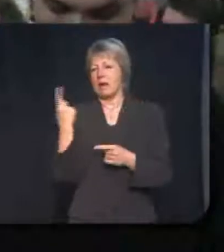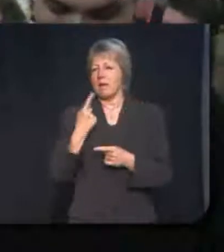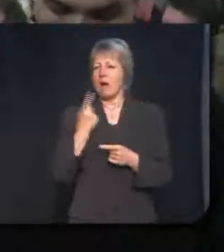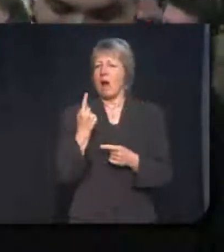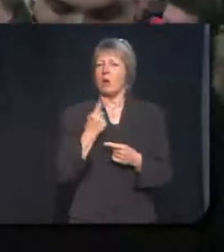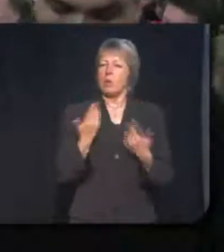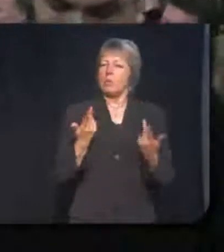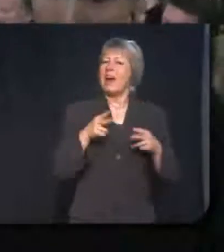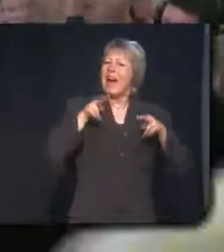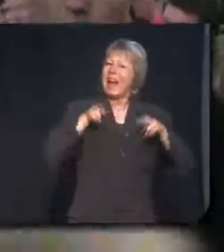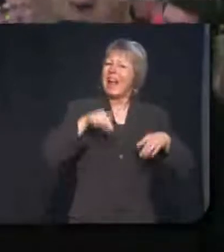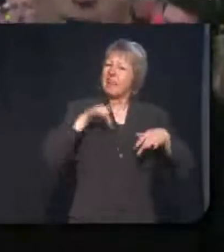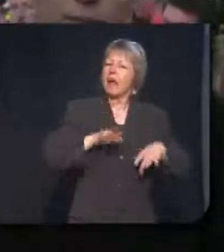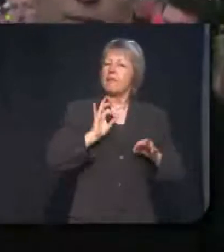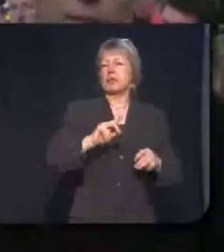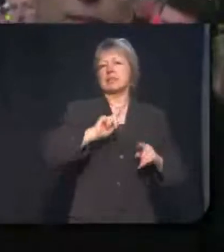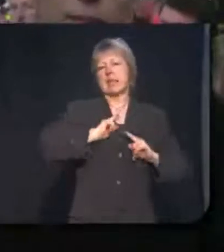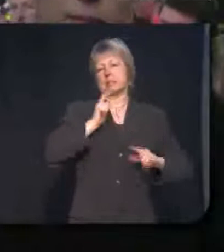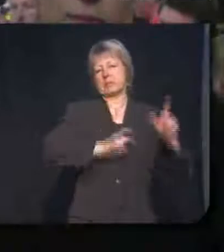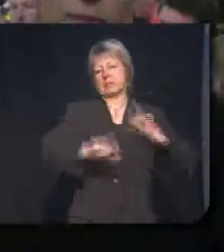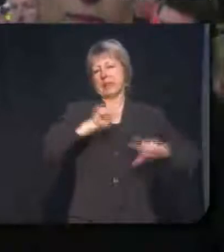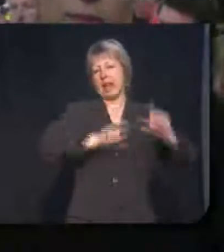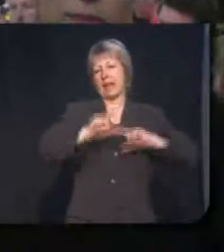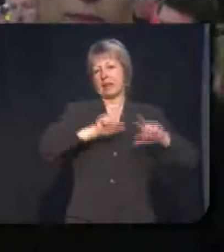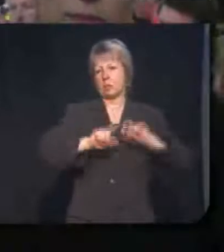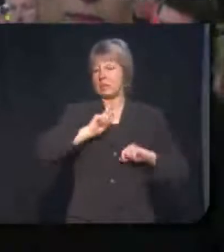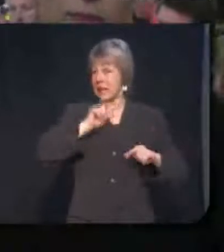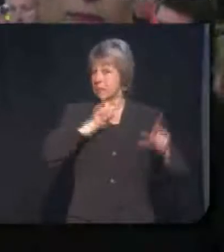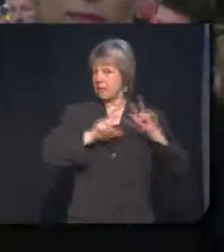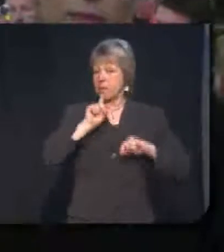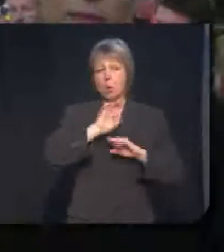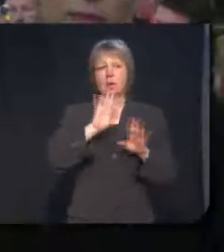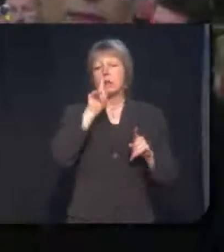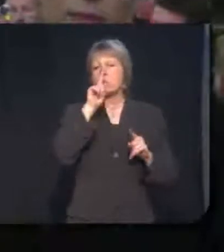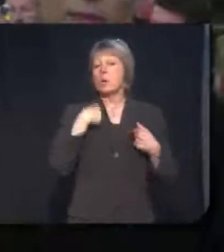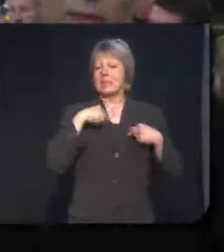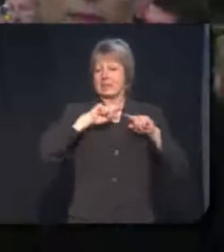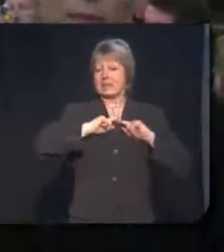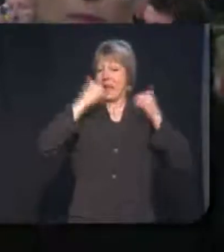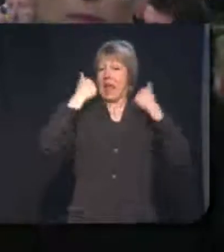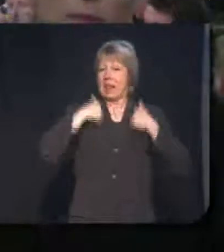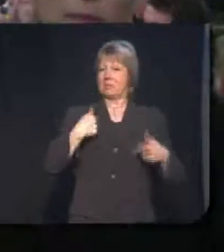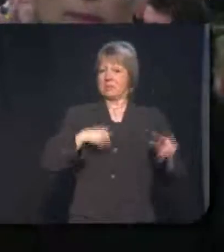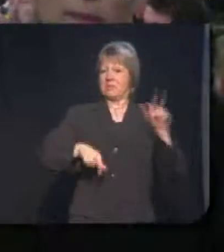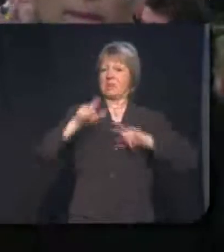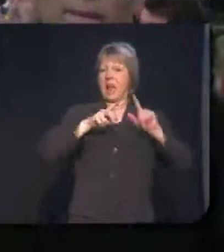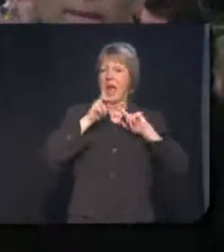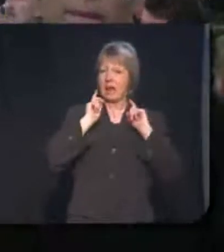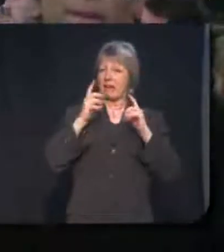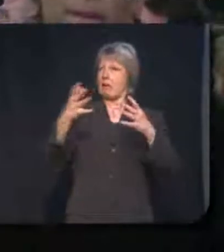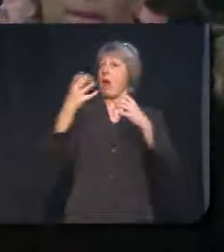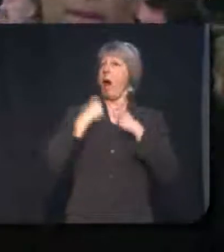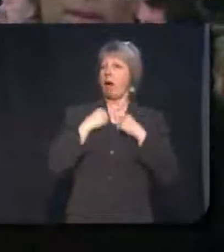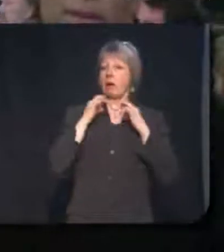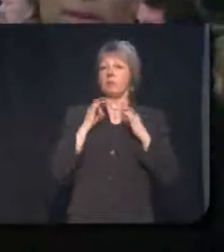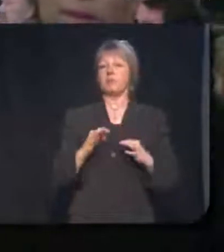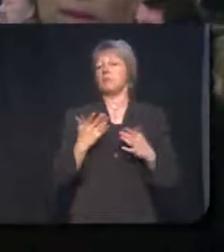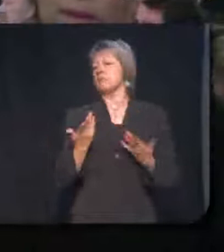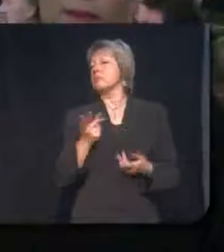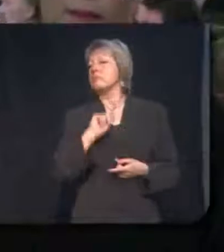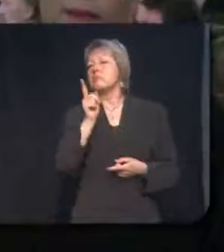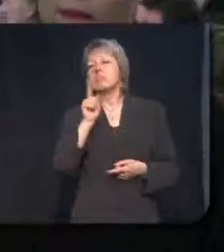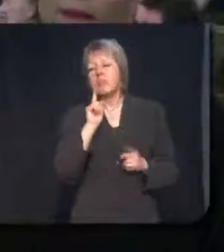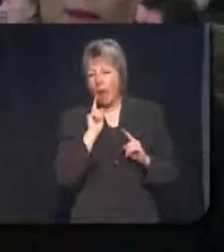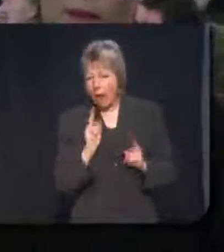auch Selbstverteidigung und zu Selbstverteidigung gehört nicht nur die Verteidigung meiner Person wenn ich angegriffen werde sondern ich habe auch das Recht